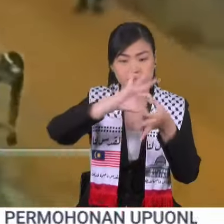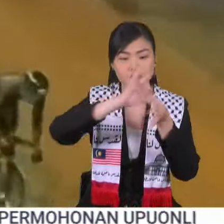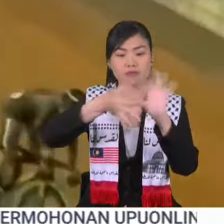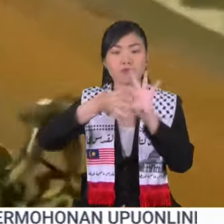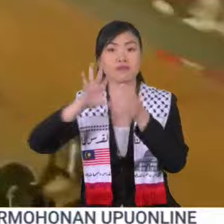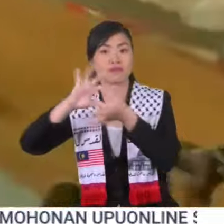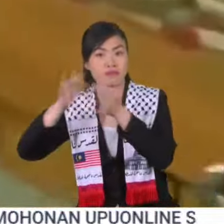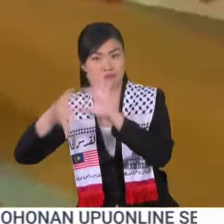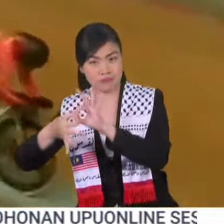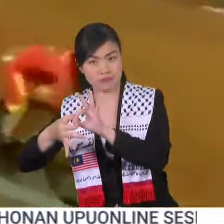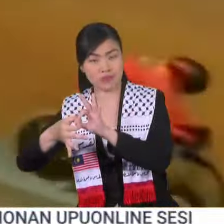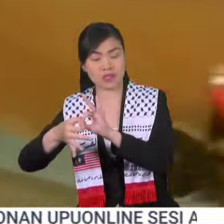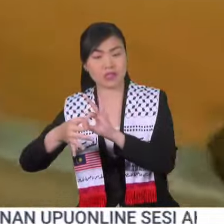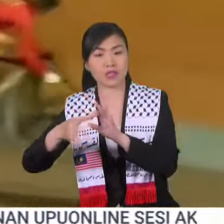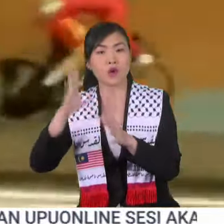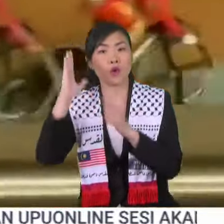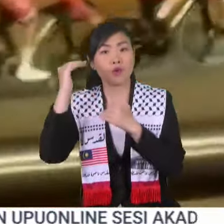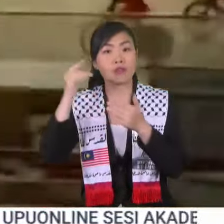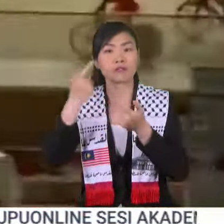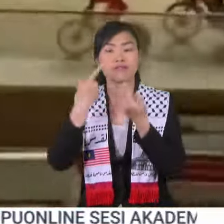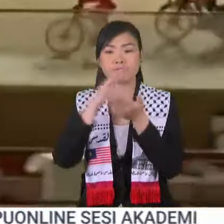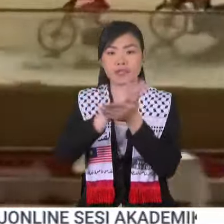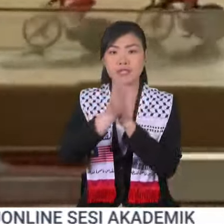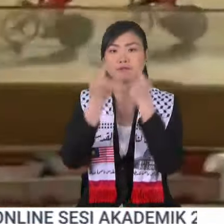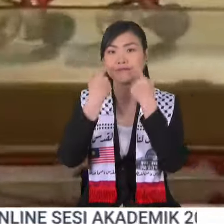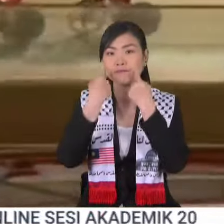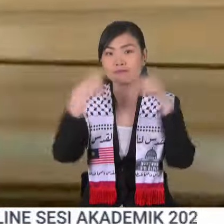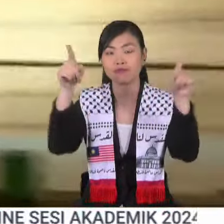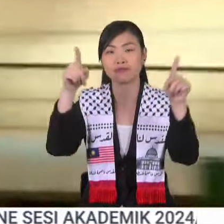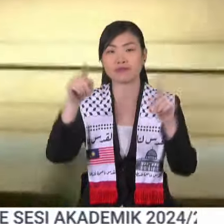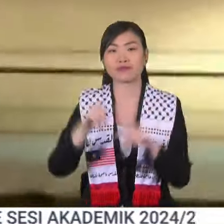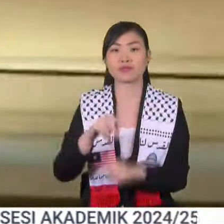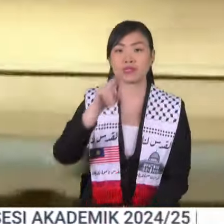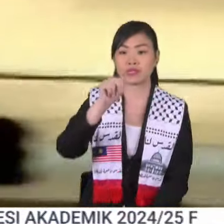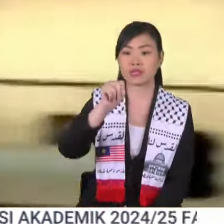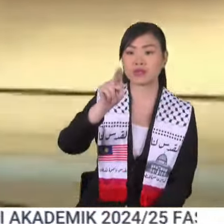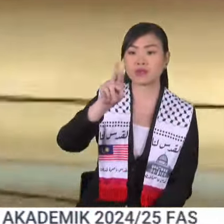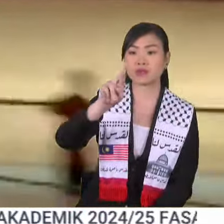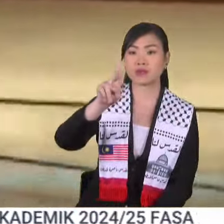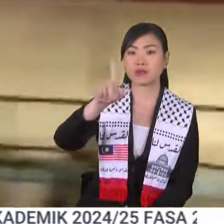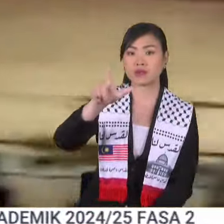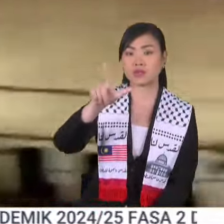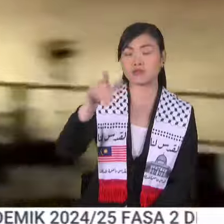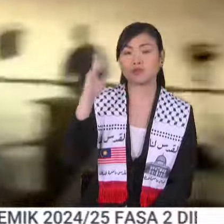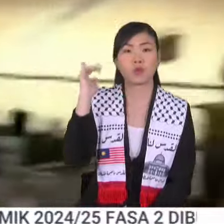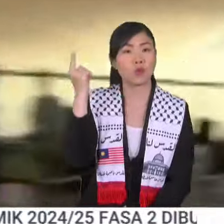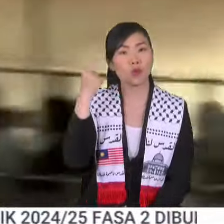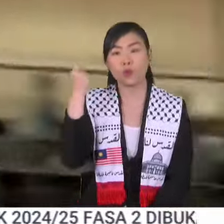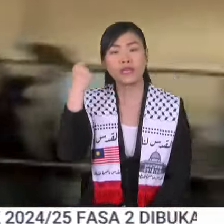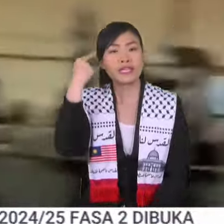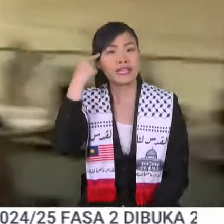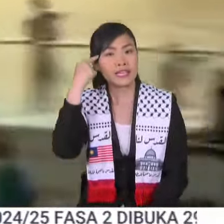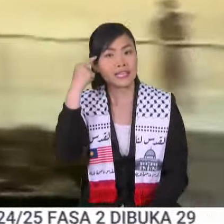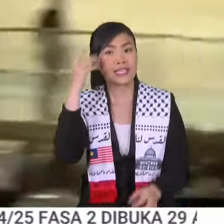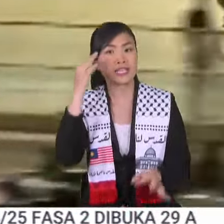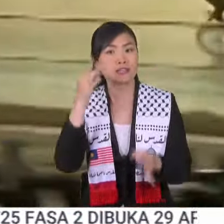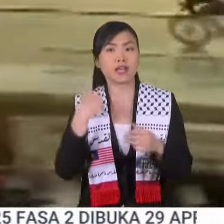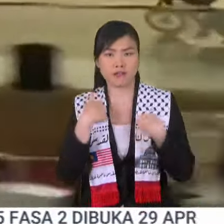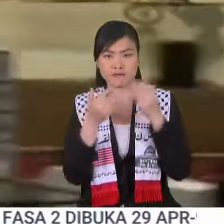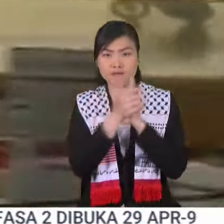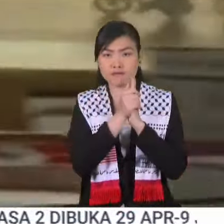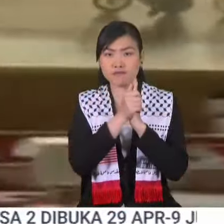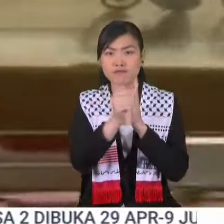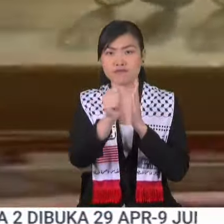berprestij dunia itu untuk merealisasikan sasaran berkenaan. Nama Nurul Izzah menjadi sebutan apabila potensinya